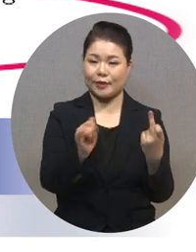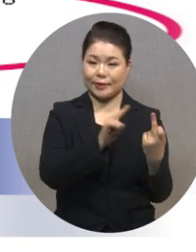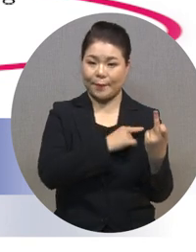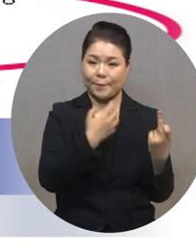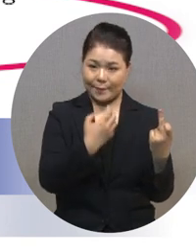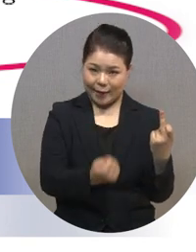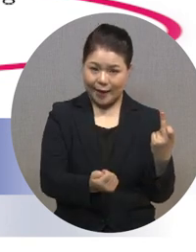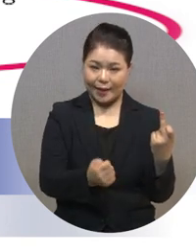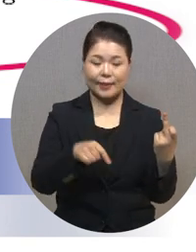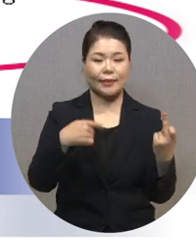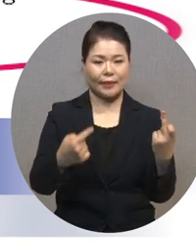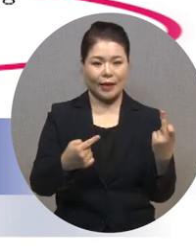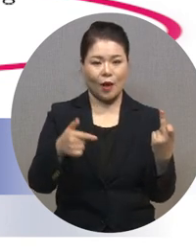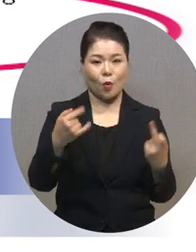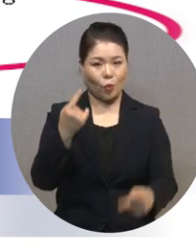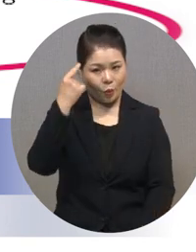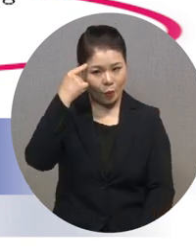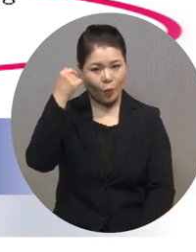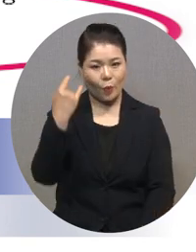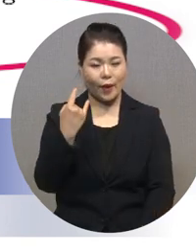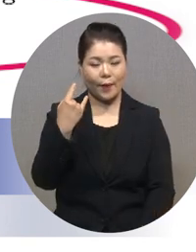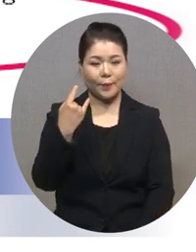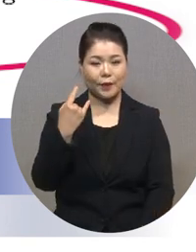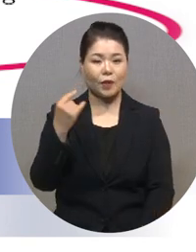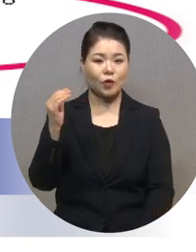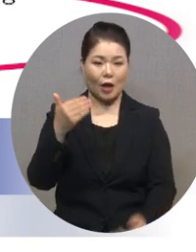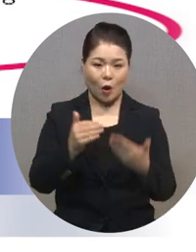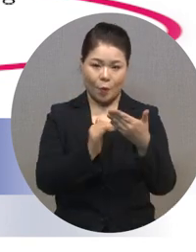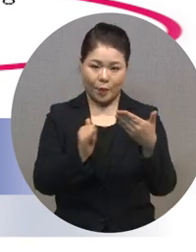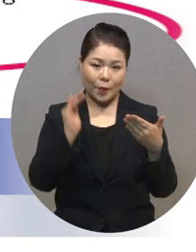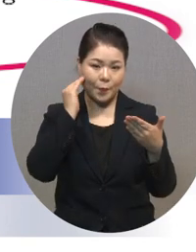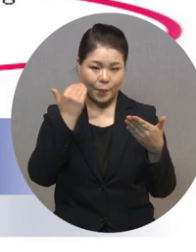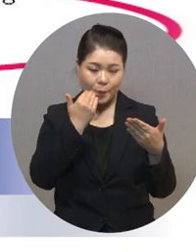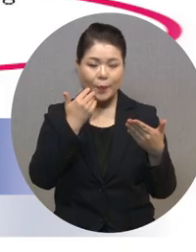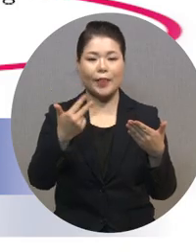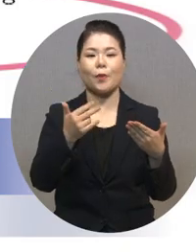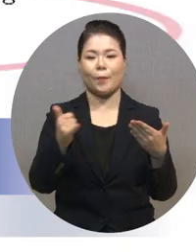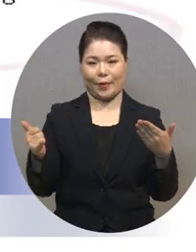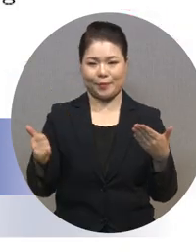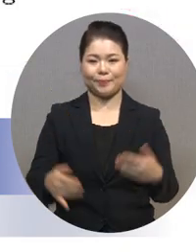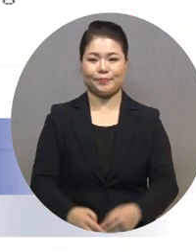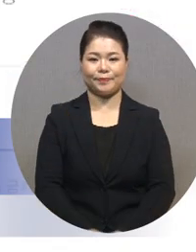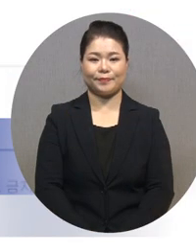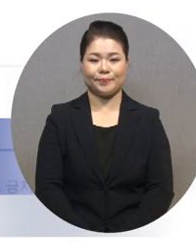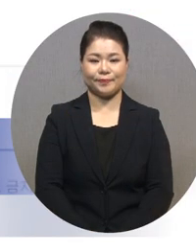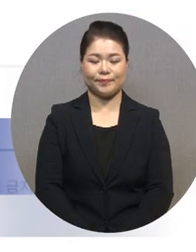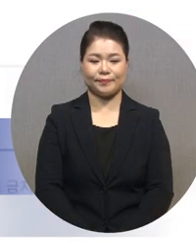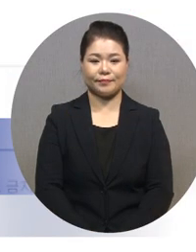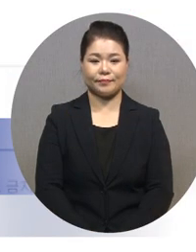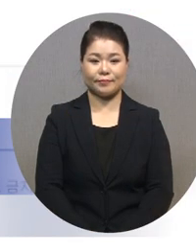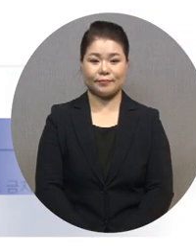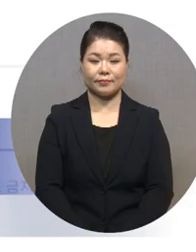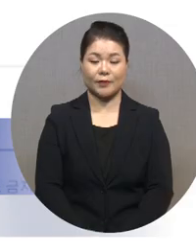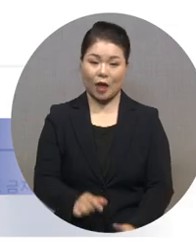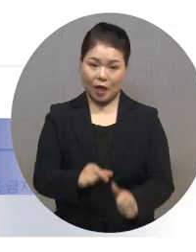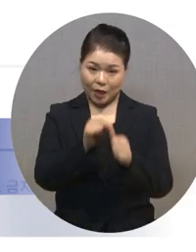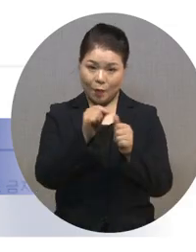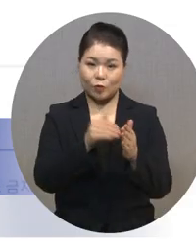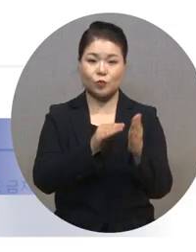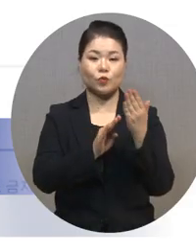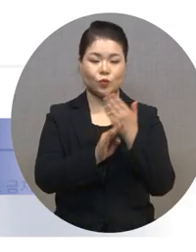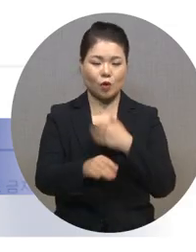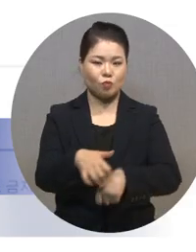많았고 뇌변병 장애인 아홉명 청각 장애인 일곱명 순으로 나타났습니다 인사처는 이임용